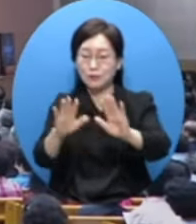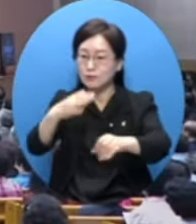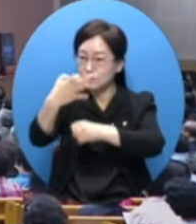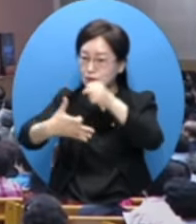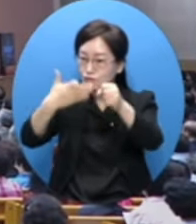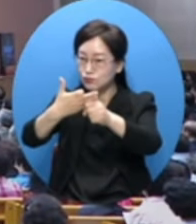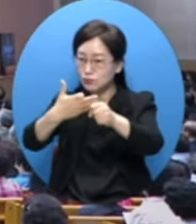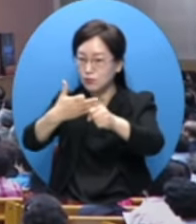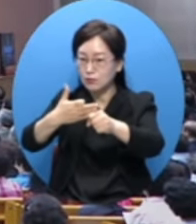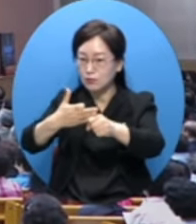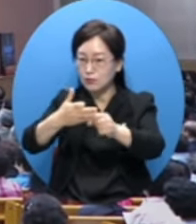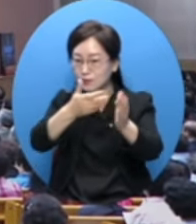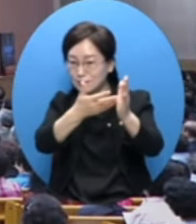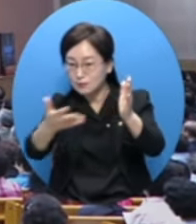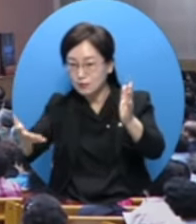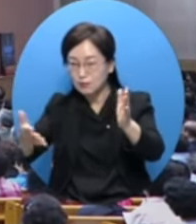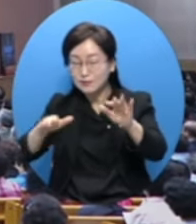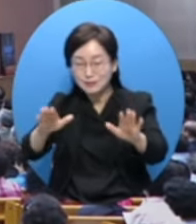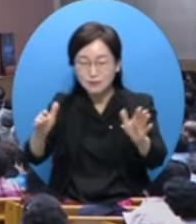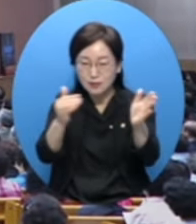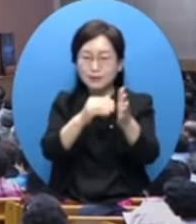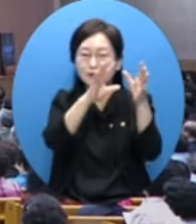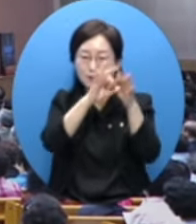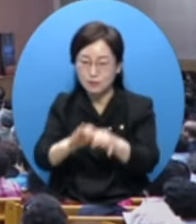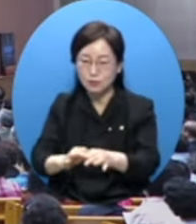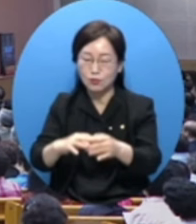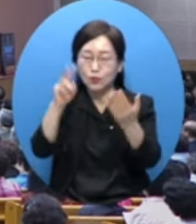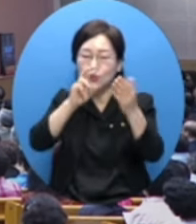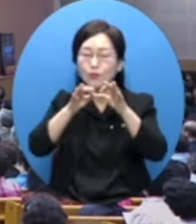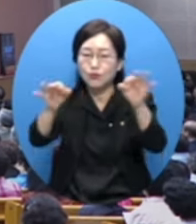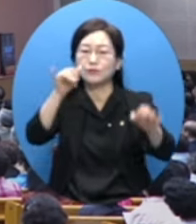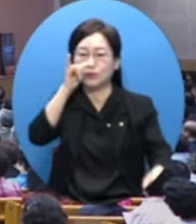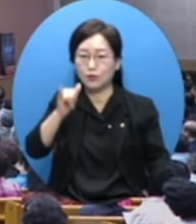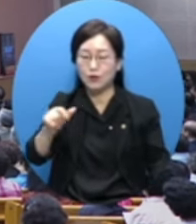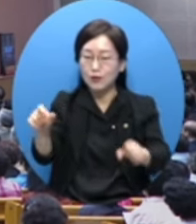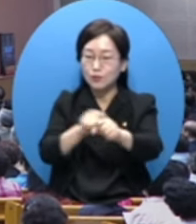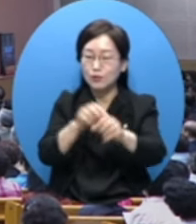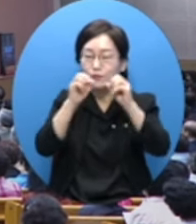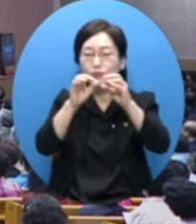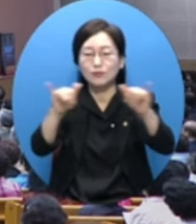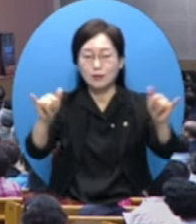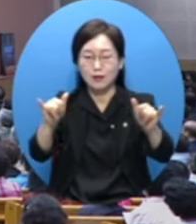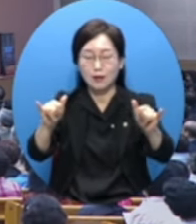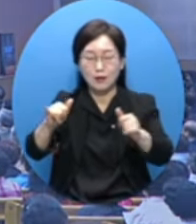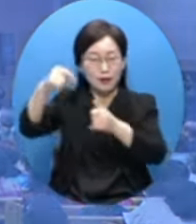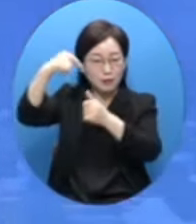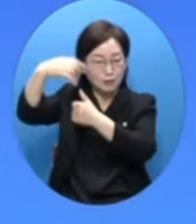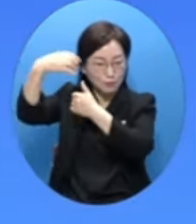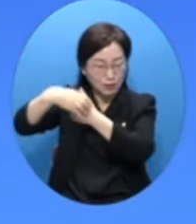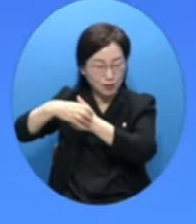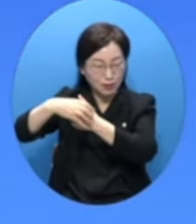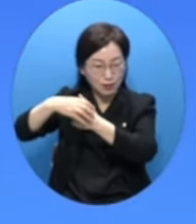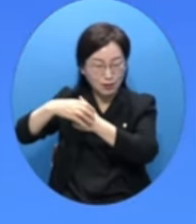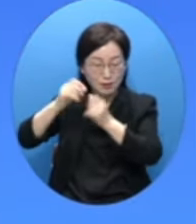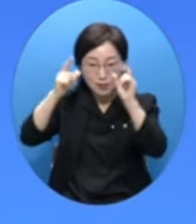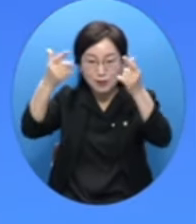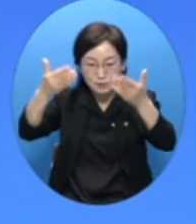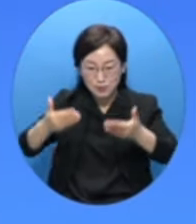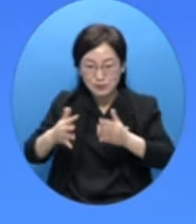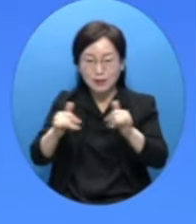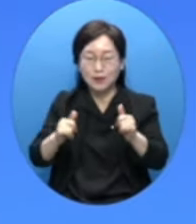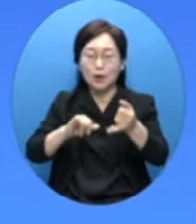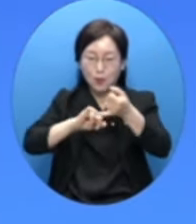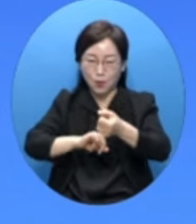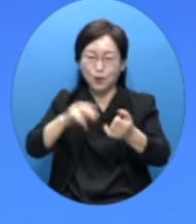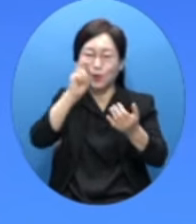지나도록 수많은 사람들의 입에서 불려지고 있고 특별히 선교 사명을 갖고 선교사로 나갈 때 이 찬송이 꼭 불려집니다.